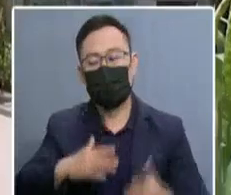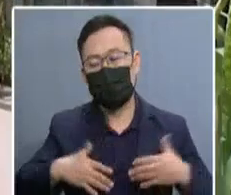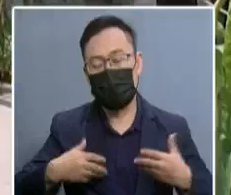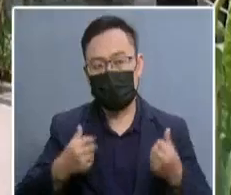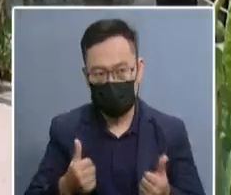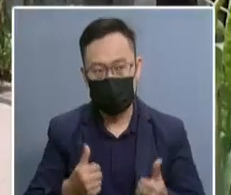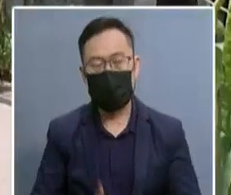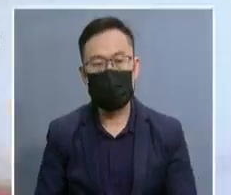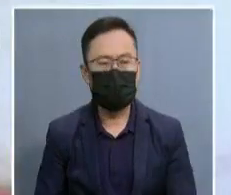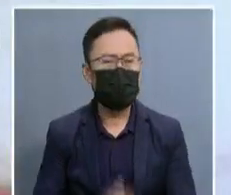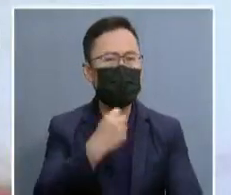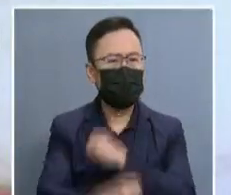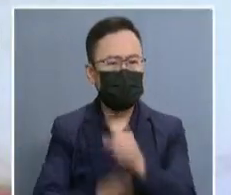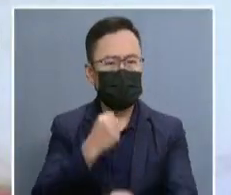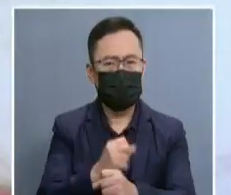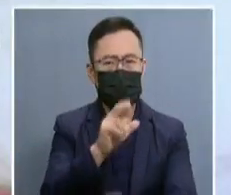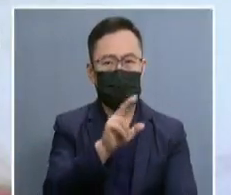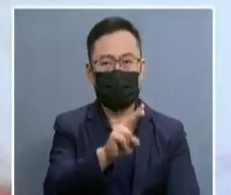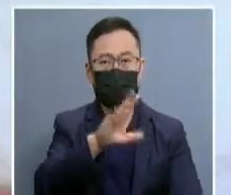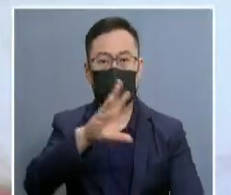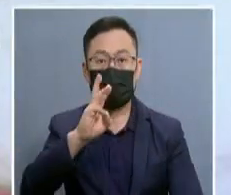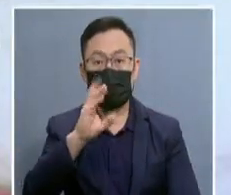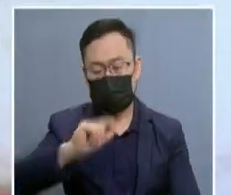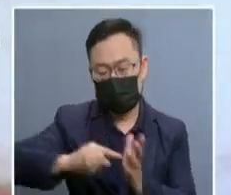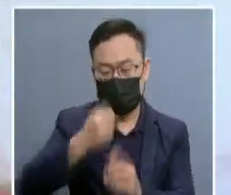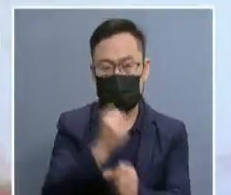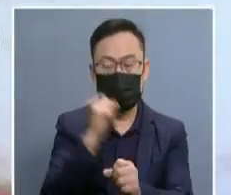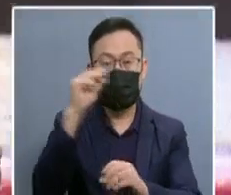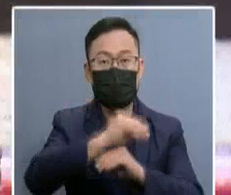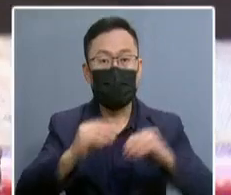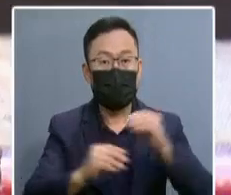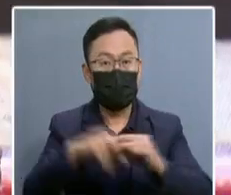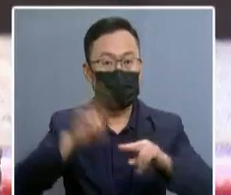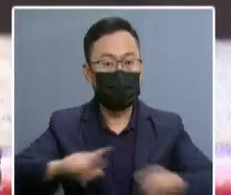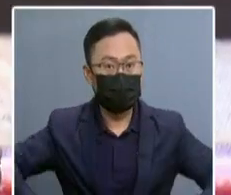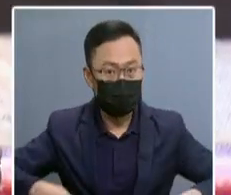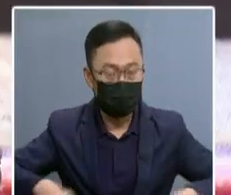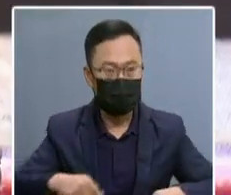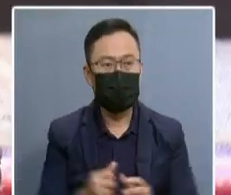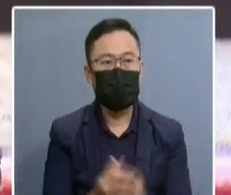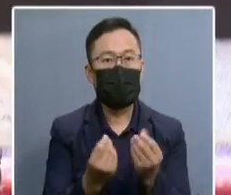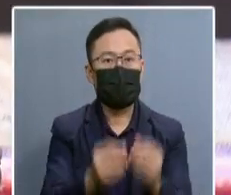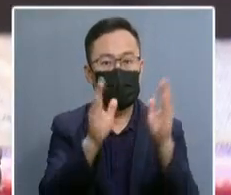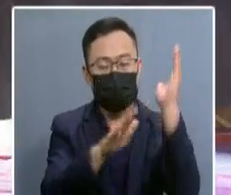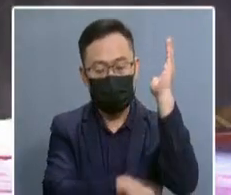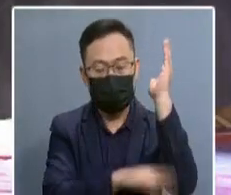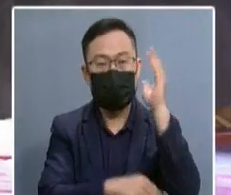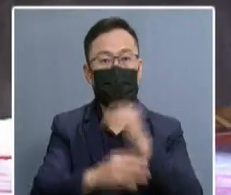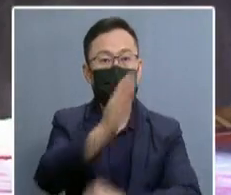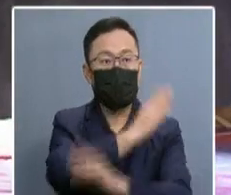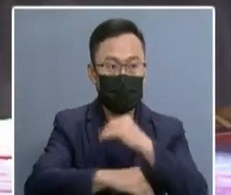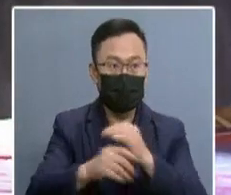นับตั้งแต่ปี2560โครงการเก้าอี้สุขใจสู่รองเท้าคู่แรกของศูนย์อำนวยการบริหารจังหวัดชายแดนภาคใต้ให้